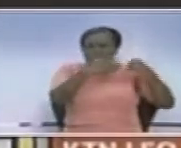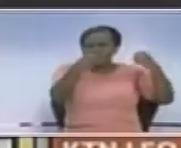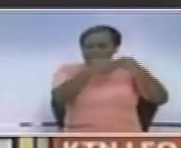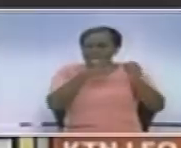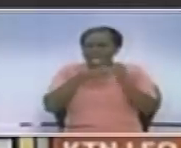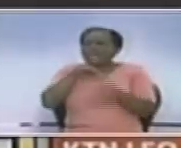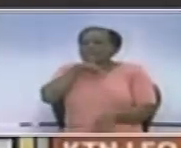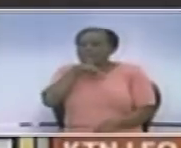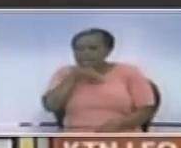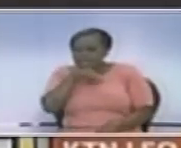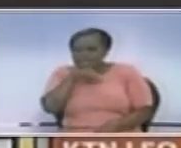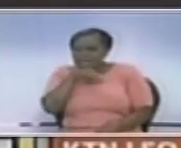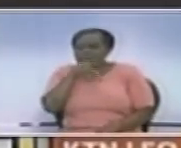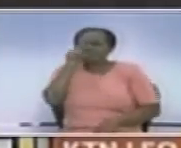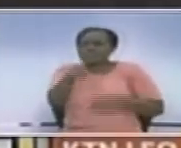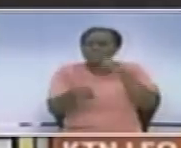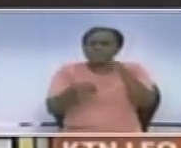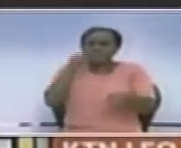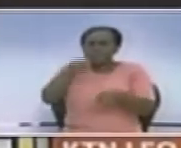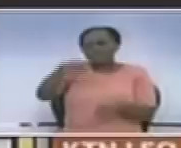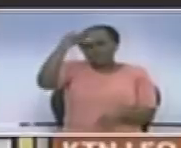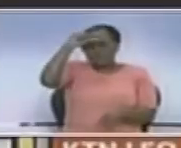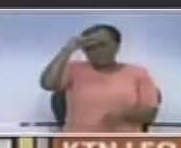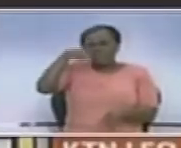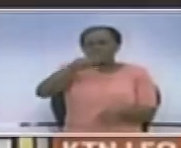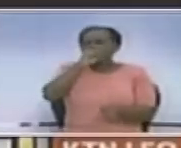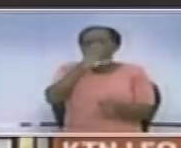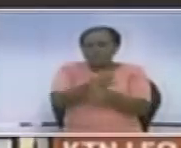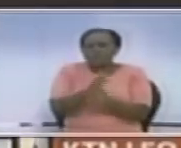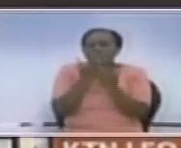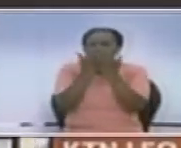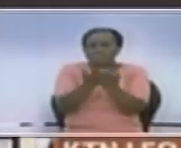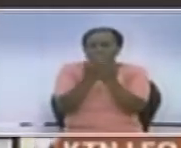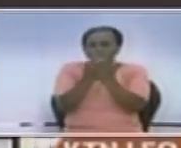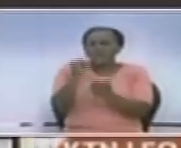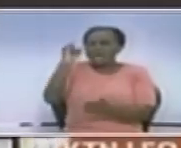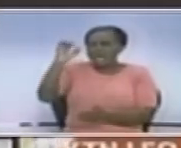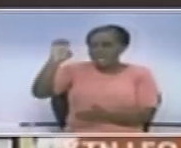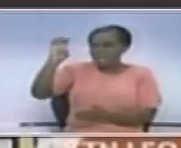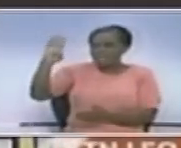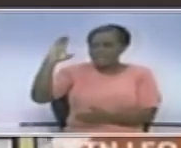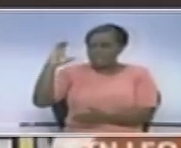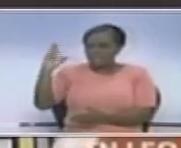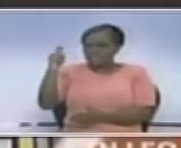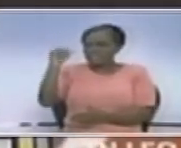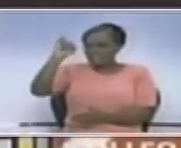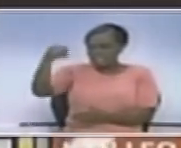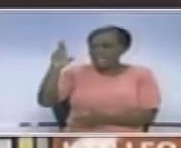Raila Odinga amekashifu serikali kuhusu kutotekelezwa kwa mapendekezo ya tume ya haki na maridhiano, yani